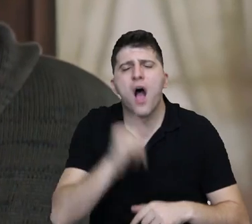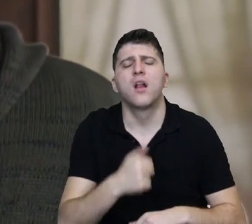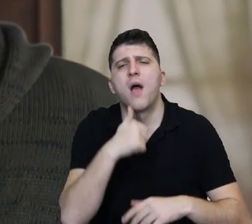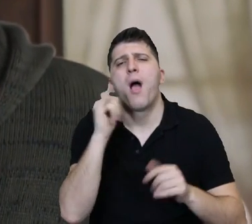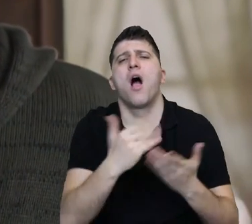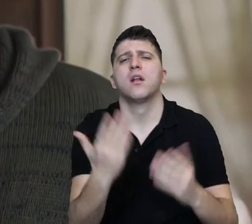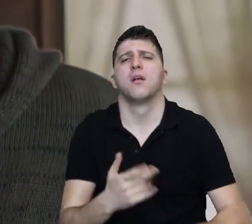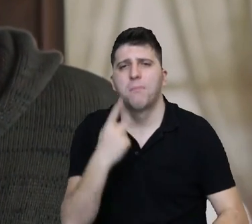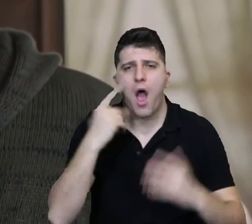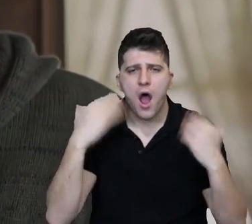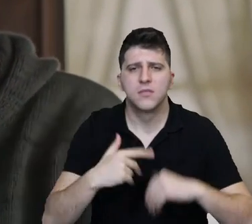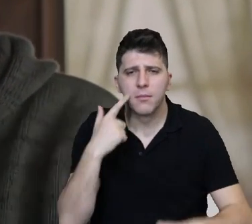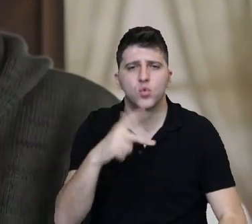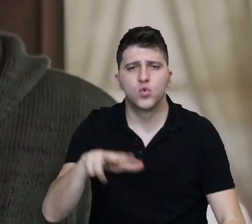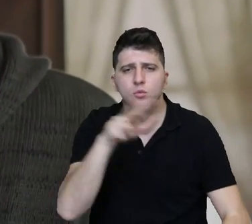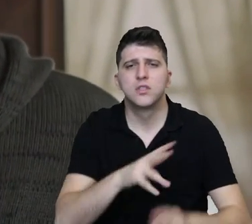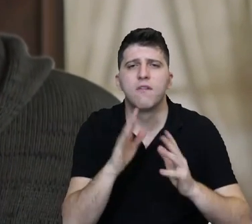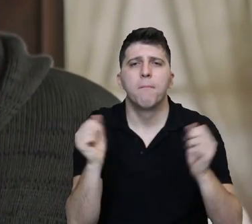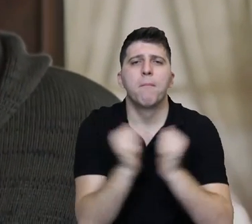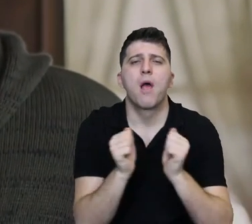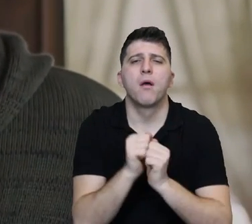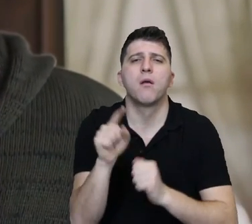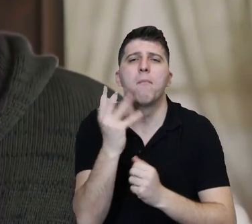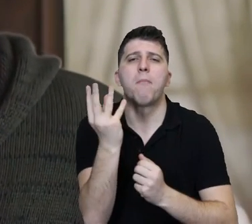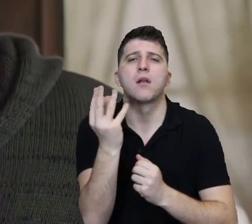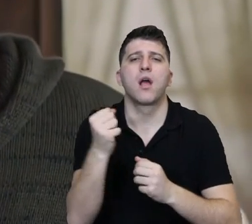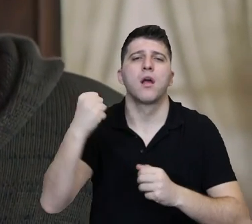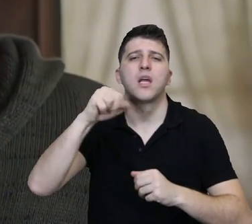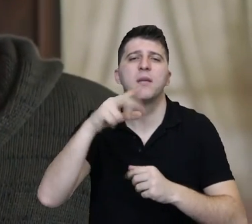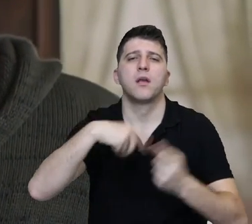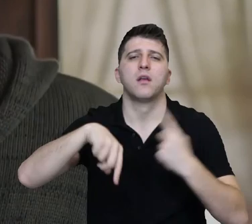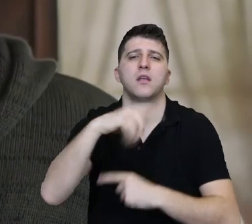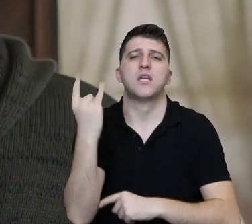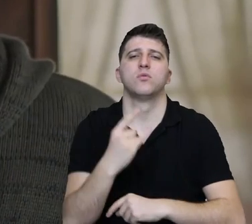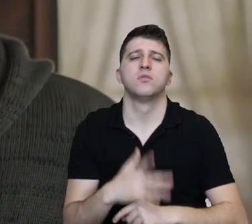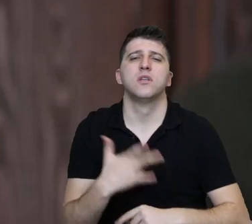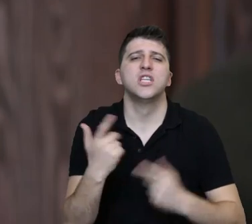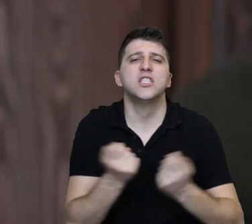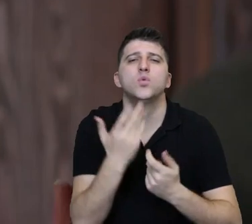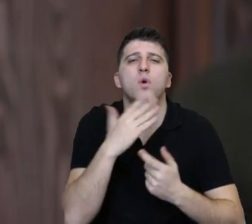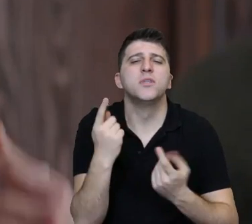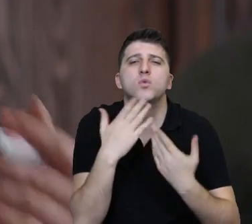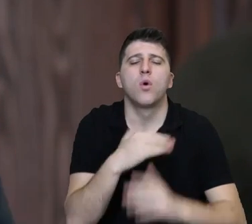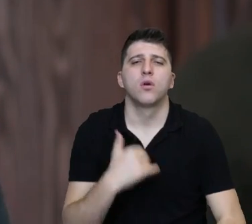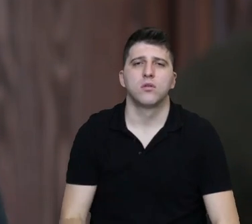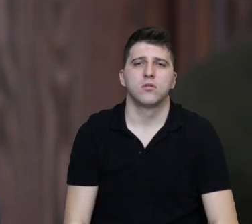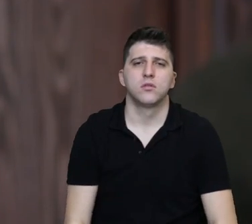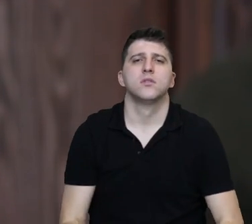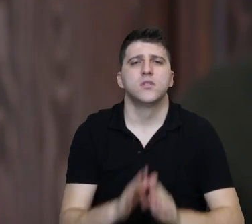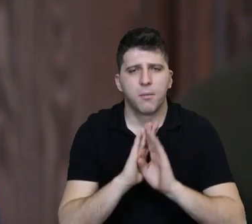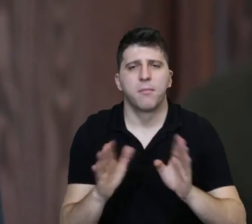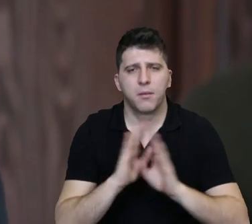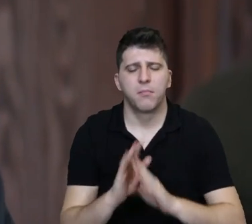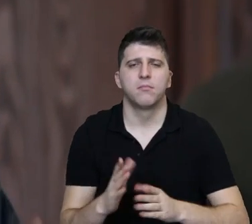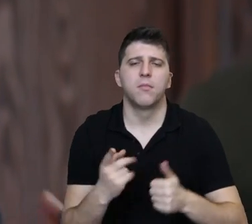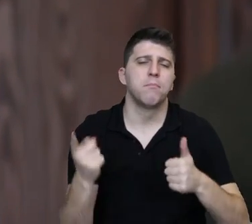haklı. Şu halimize bak. Üçümüz sürekli birlikte sebilhane bardağı gibi dolaşıyoruz. Ne işimiz var ne gücümüz. Tamam oğlum, teyp gibi